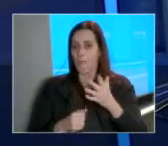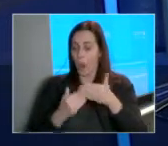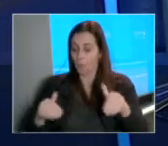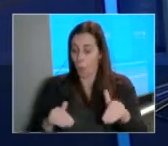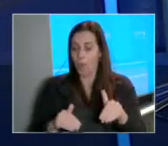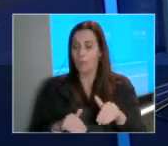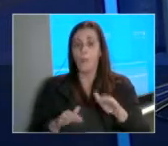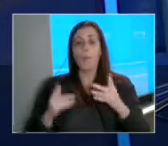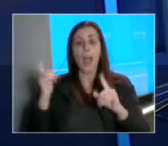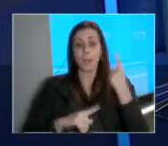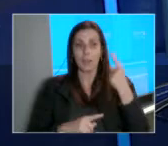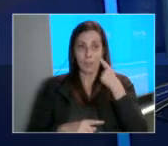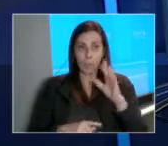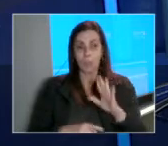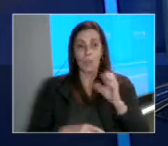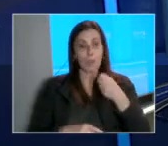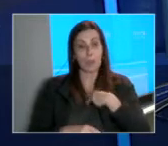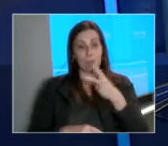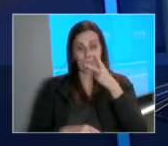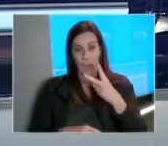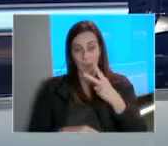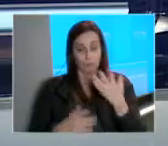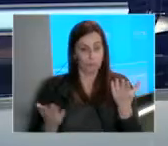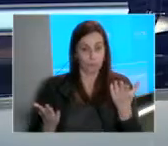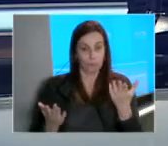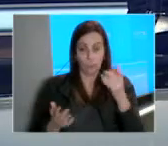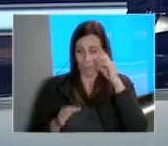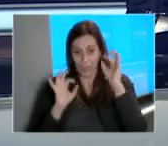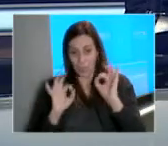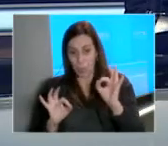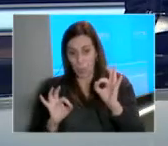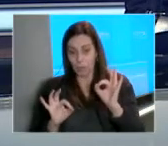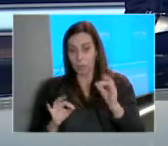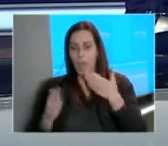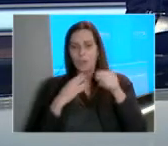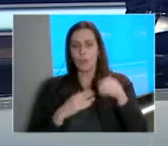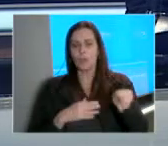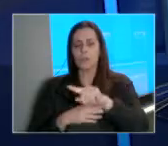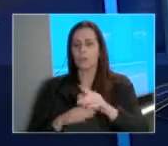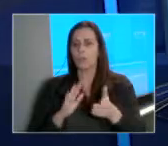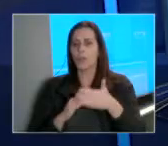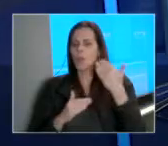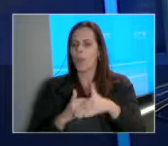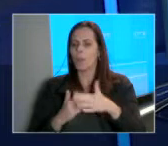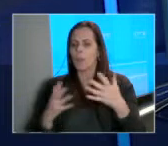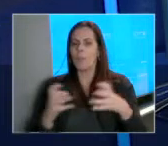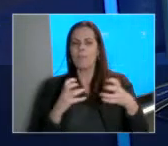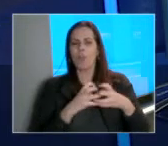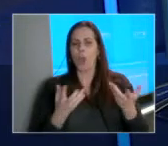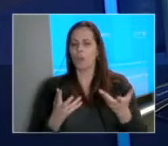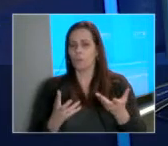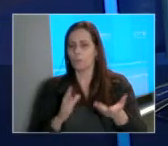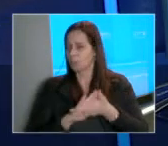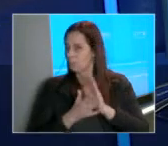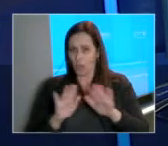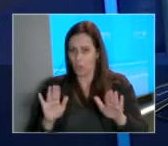שלו. מה יקרה? כי תראו, אם אני מסתכל על זה באופן רציונלי, הדיון הזה גומר כמה וכמה מפלגות from the